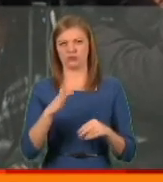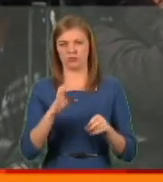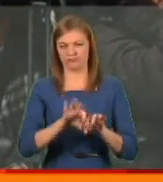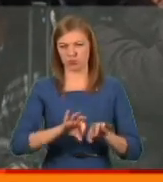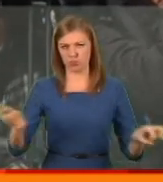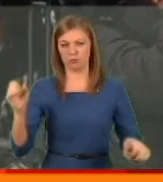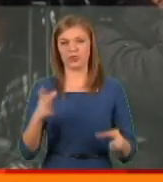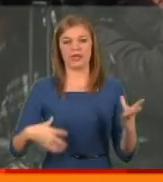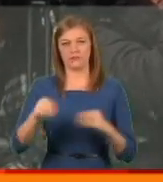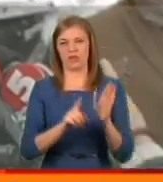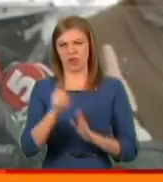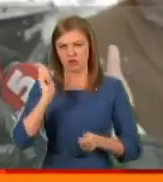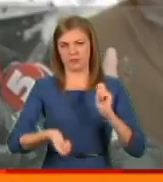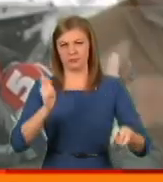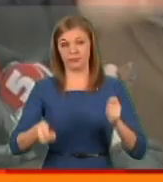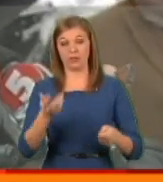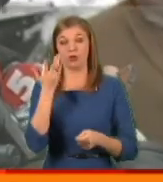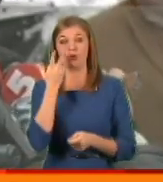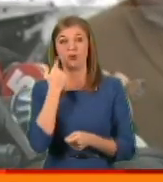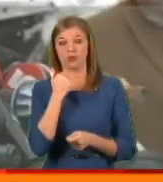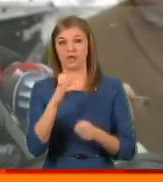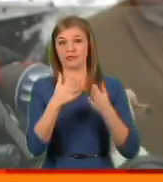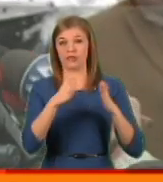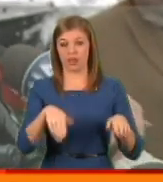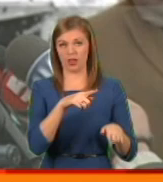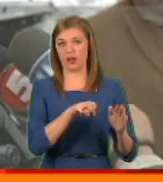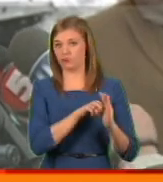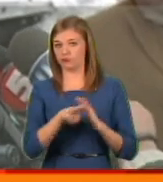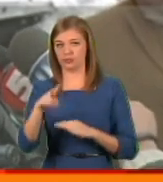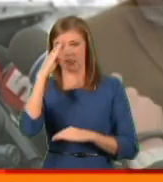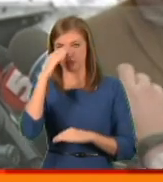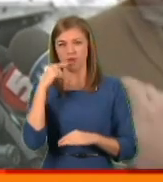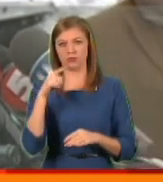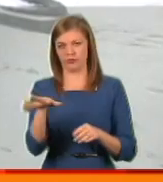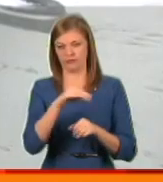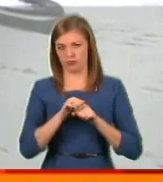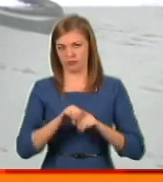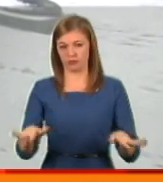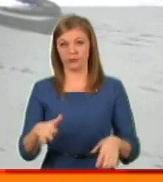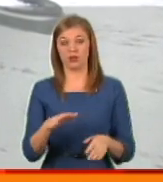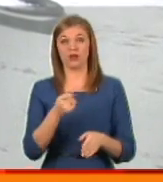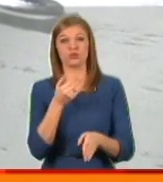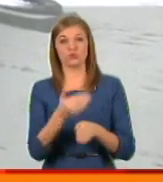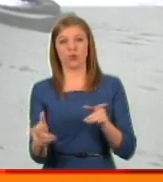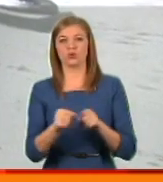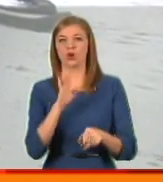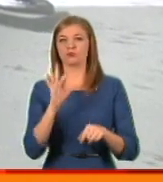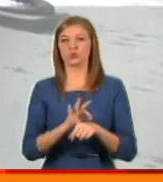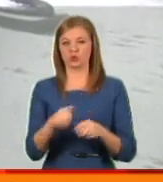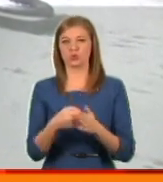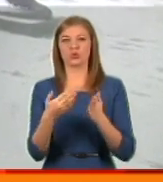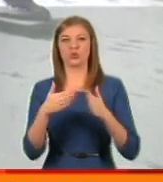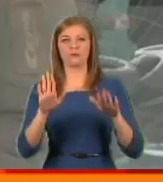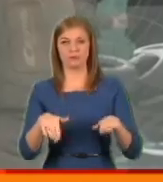і стали всіх нас бити. І коли з лагеря побіжали хлопці, вони розбіжалися. Згодом разом з дружиною до